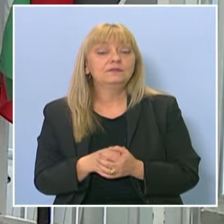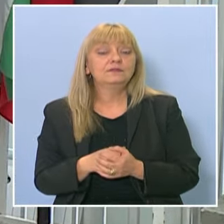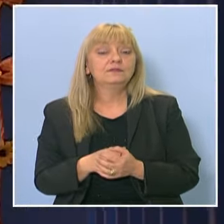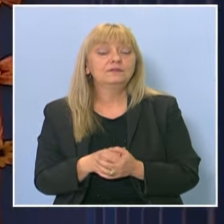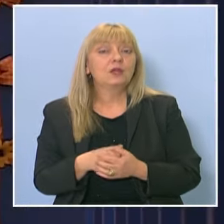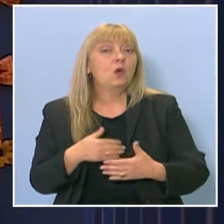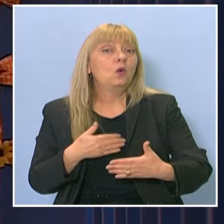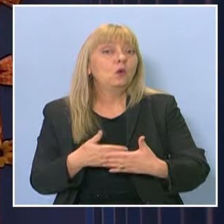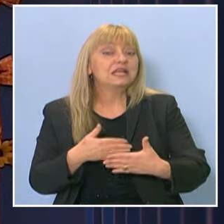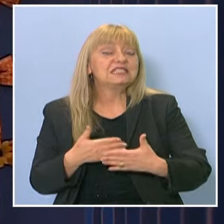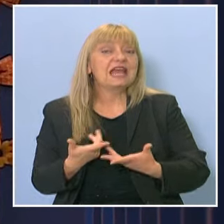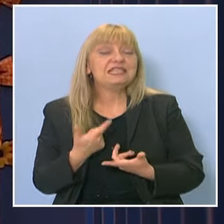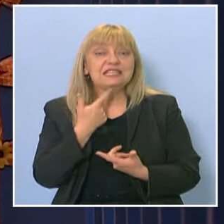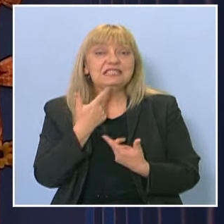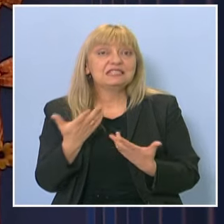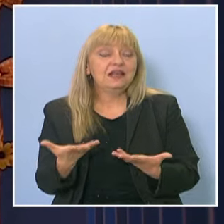Касае се за